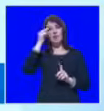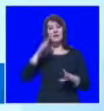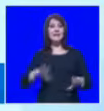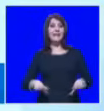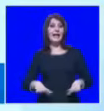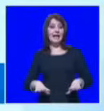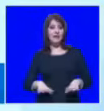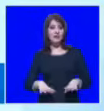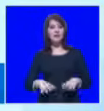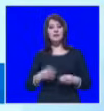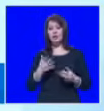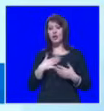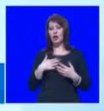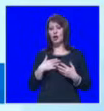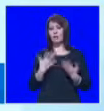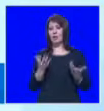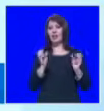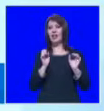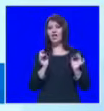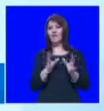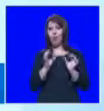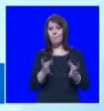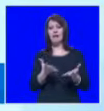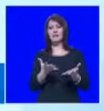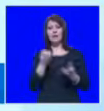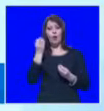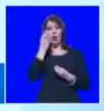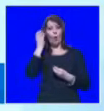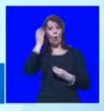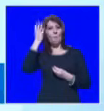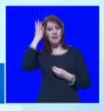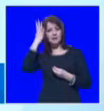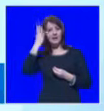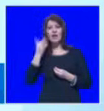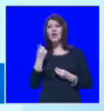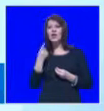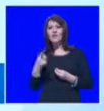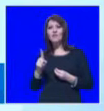граждани са добре информирани, добре образовани и всякакви други инструменти, които биха